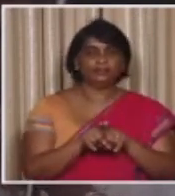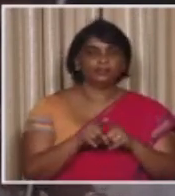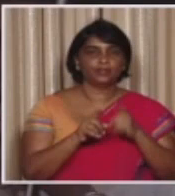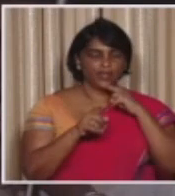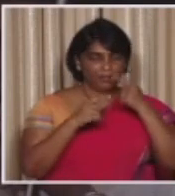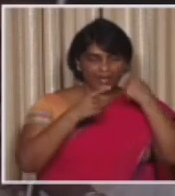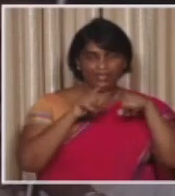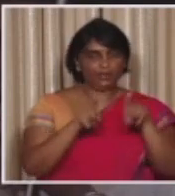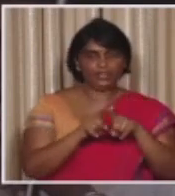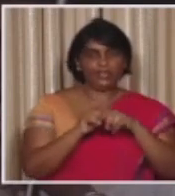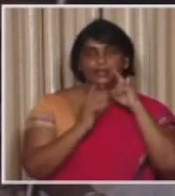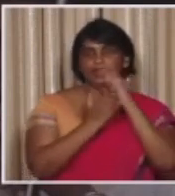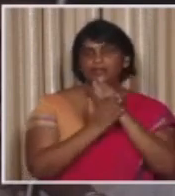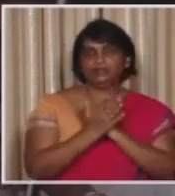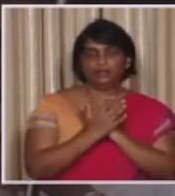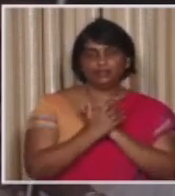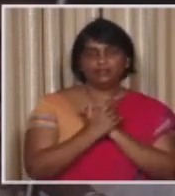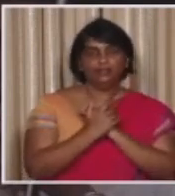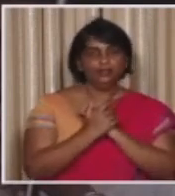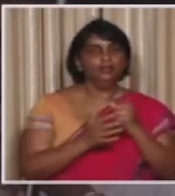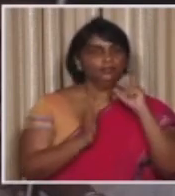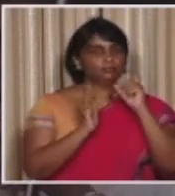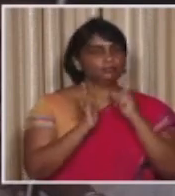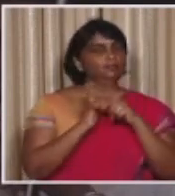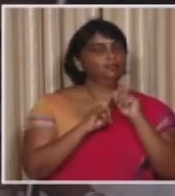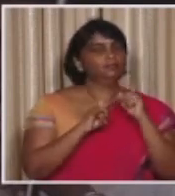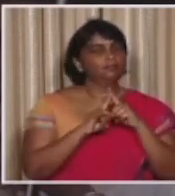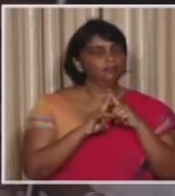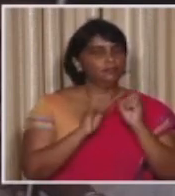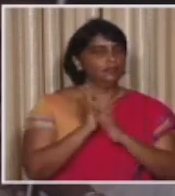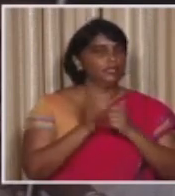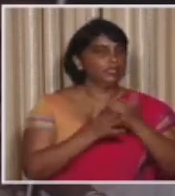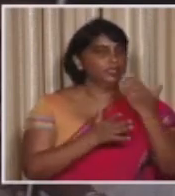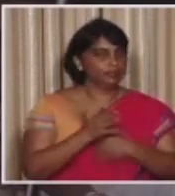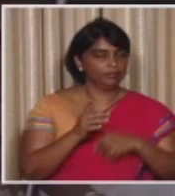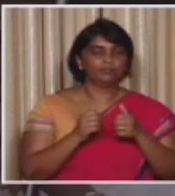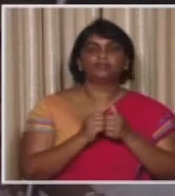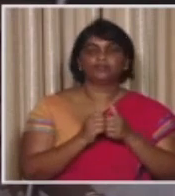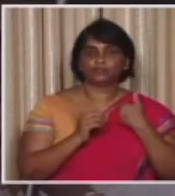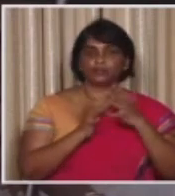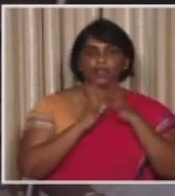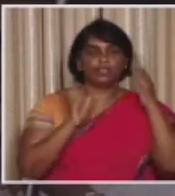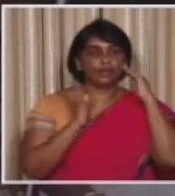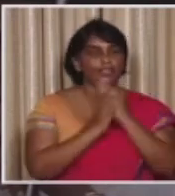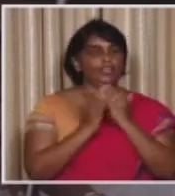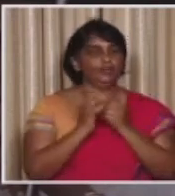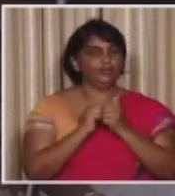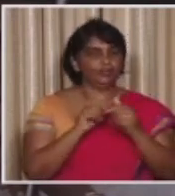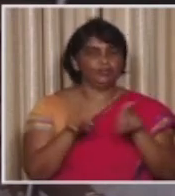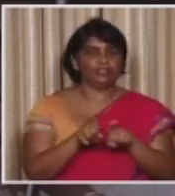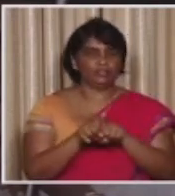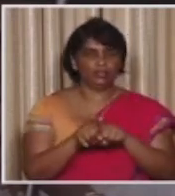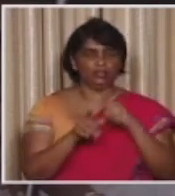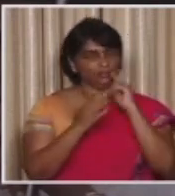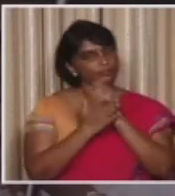ඉන්නකොට ඔබතුමාට මතකයි මේ කෝප් කමිටුවට එවන විකනකාධිපතිවරයාගේ වාර්තා විශාල මේ රාජ්‍ය ආයතන වශයෙන් සිදු